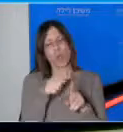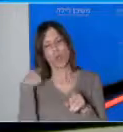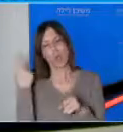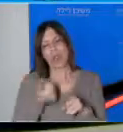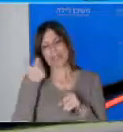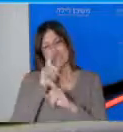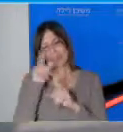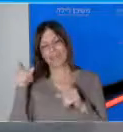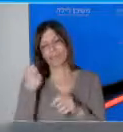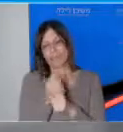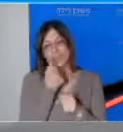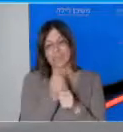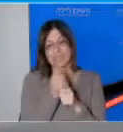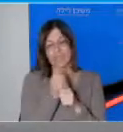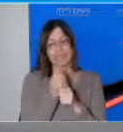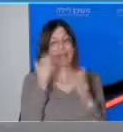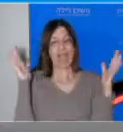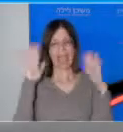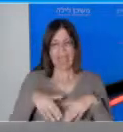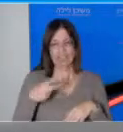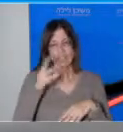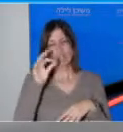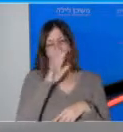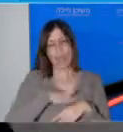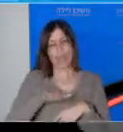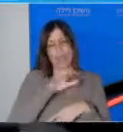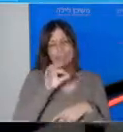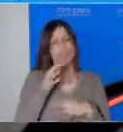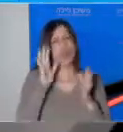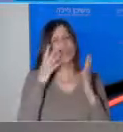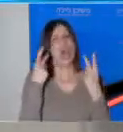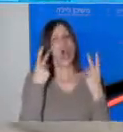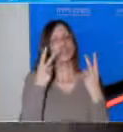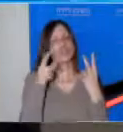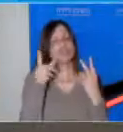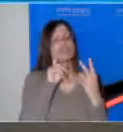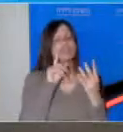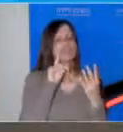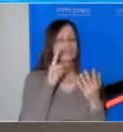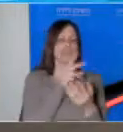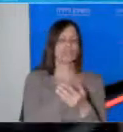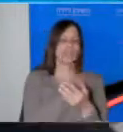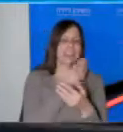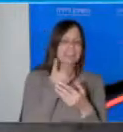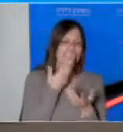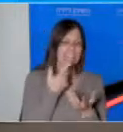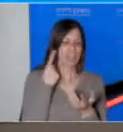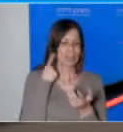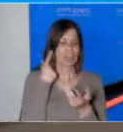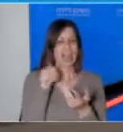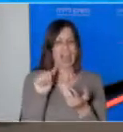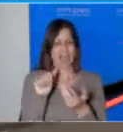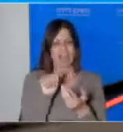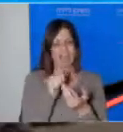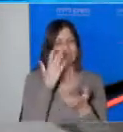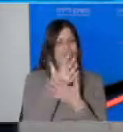והם אלה שגורמים להרס העוד יותר גרוע של המערכת הזאת, שכל כך חשובה, שנקראת משטרת ישראל. שמע, אברהם אדן כבר